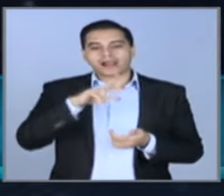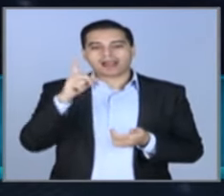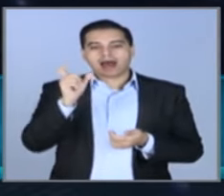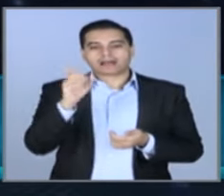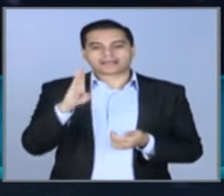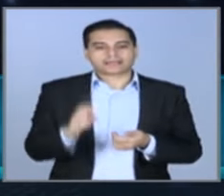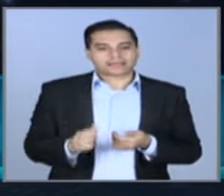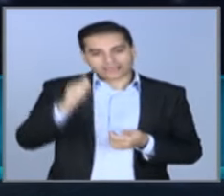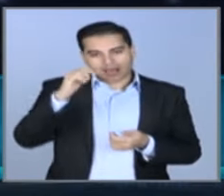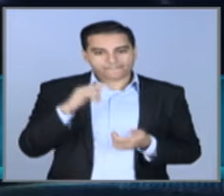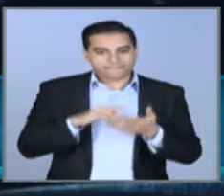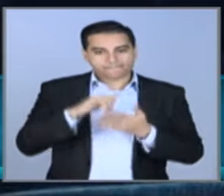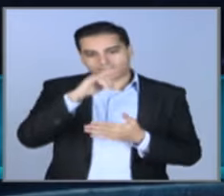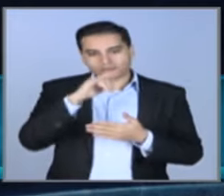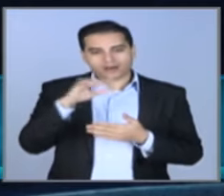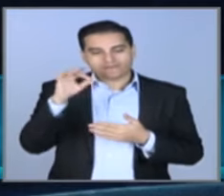لارنيكا؟